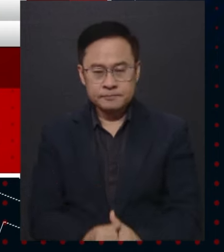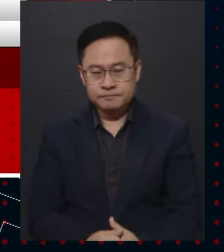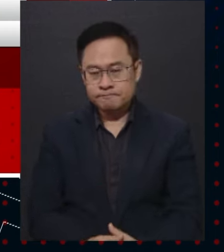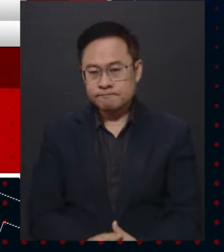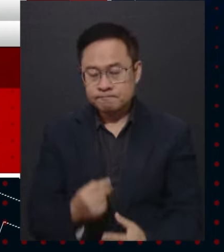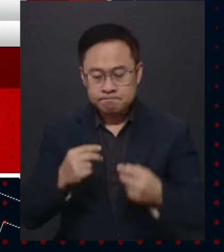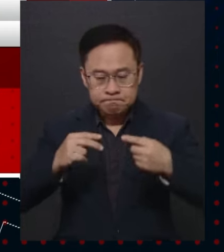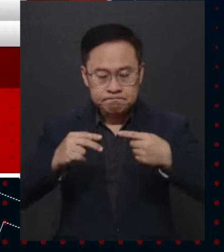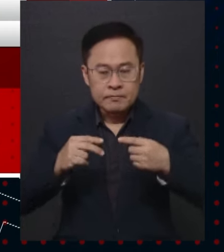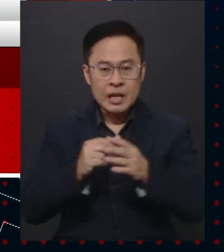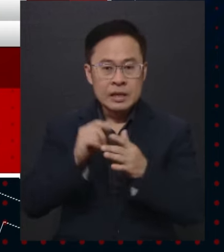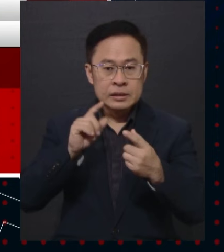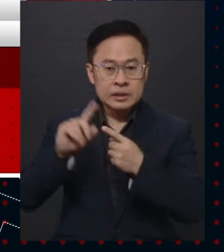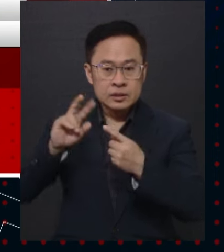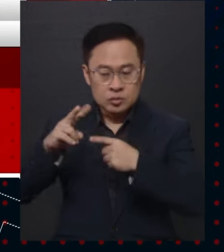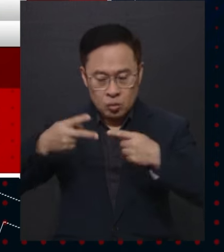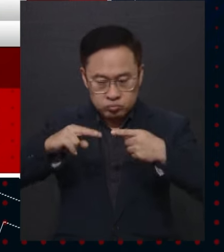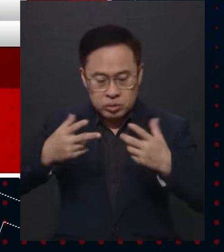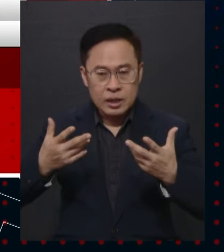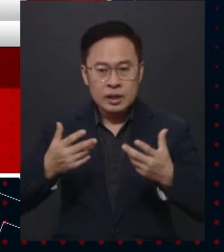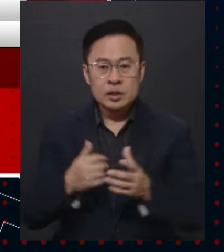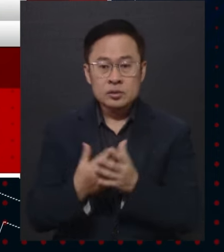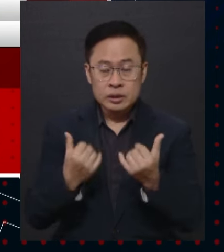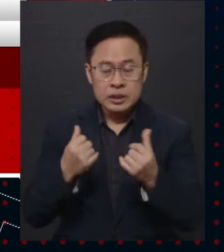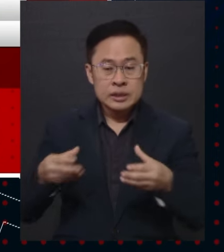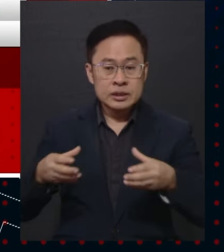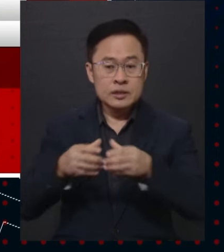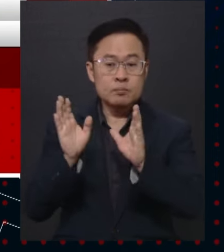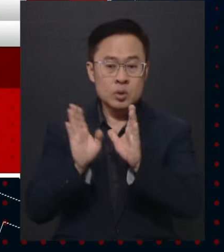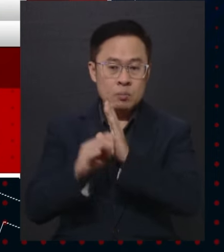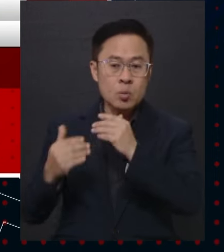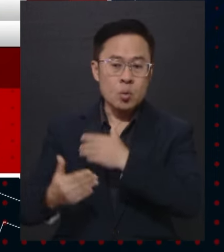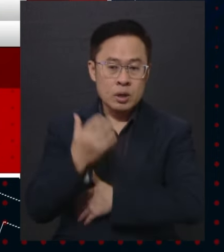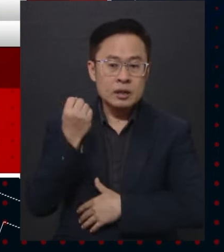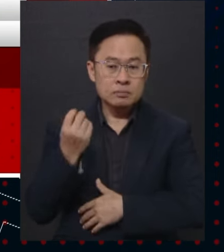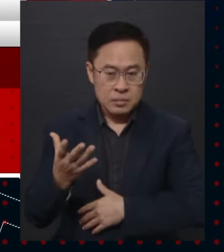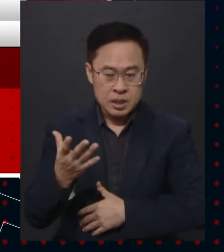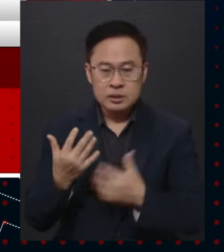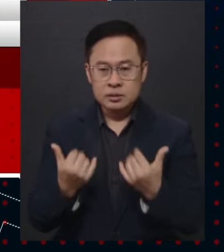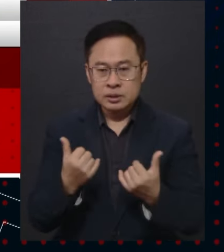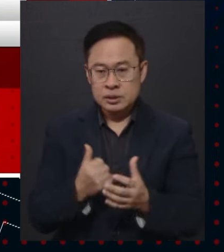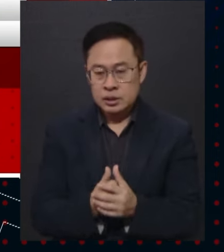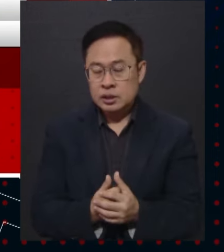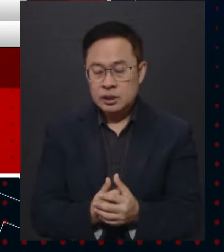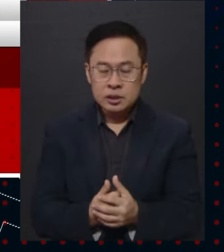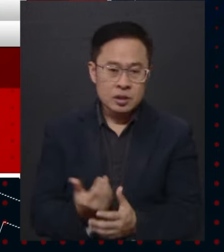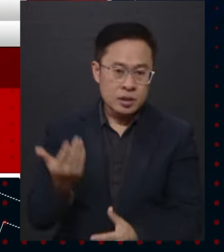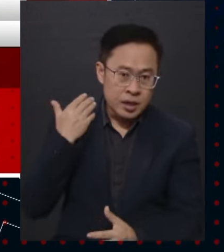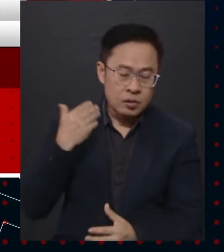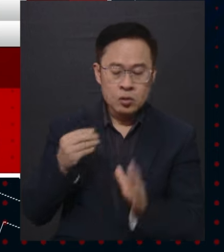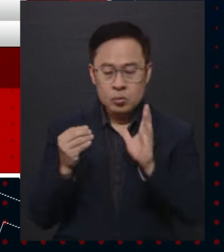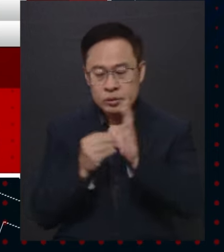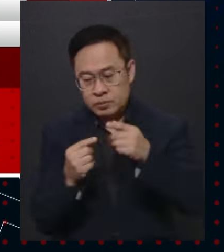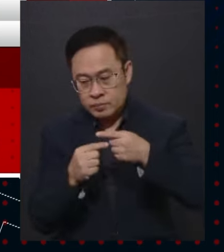ได้เปรียบกลับมาเป็นทางฝั่งบุรีรัมย์อีกครั้งหนึงแล้วนะคะหลังจากที่ก่อนหน้านี้ก็มีเปลี่ยนมือกันบ้าง